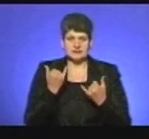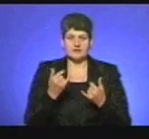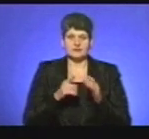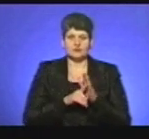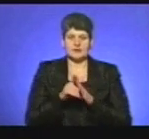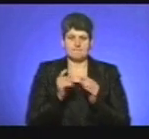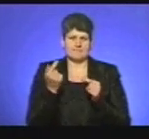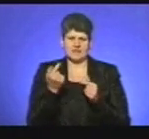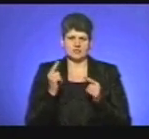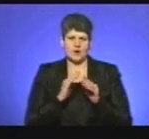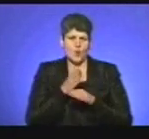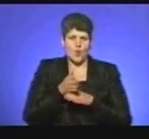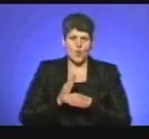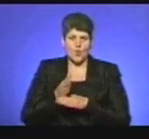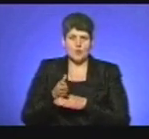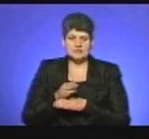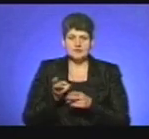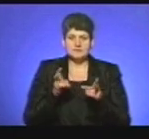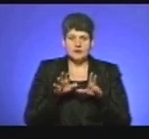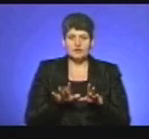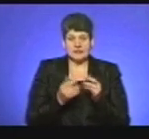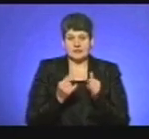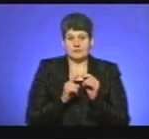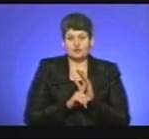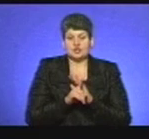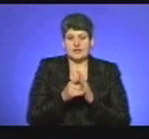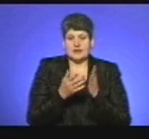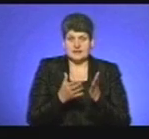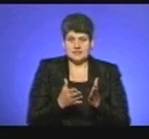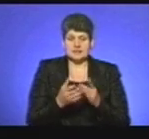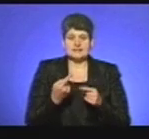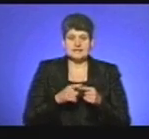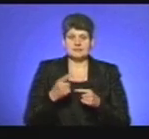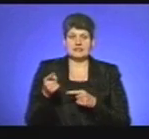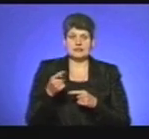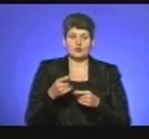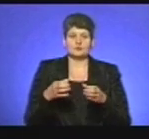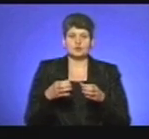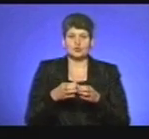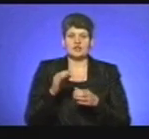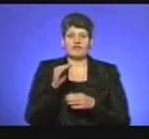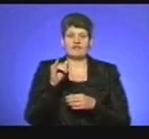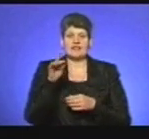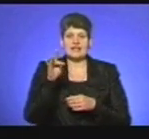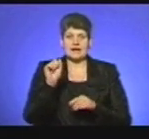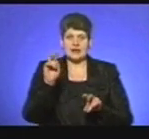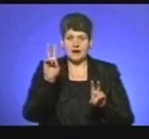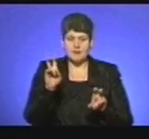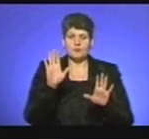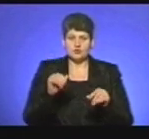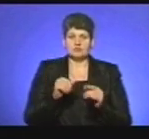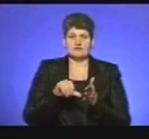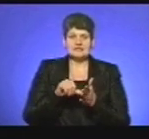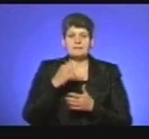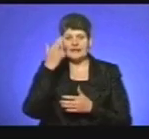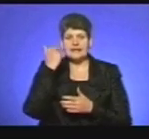перші гості. Буквально з хвилини на хвилину фестиваль розпочнеться. Першими виступатиме тернопільський гурт «Фіра», після цього буде виступ